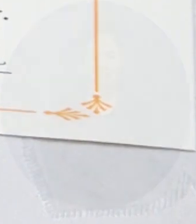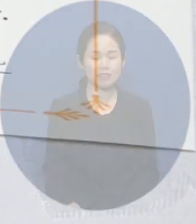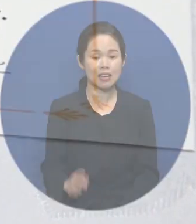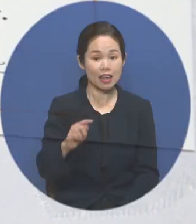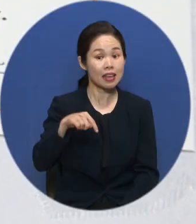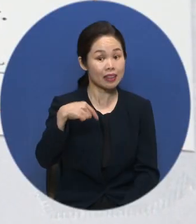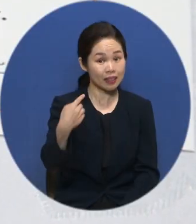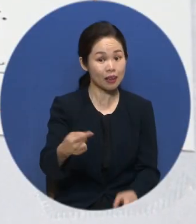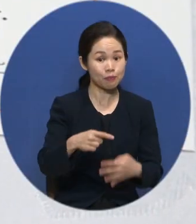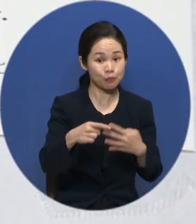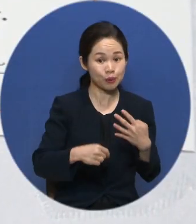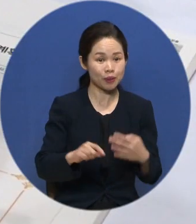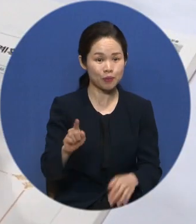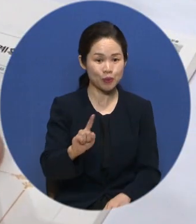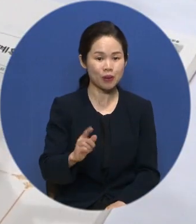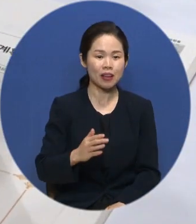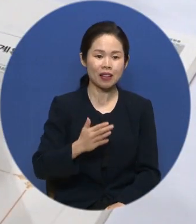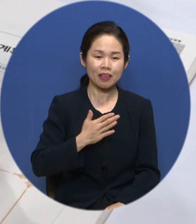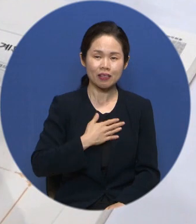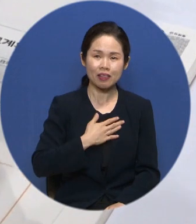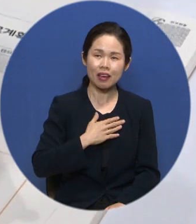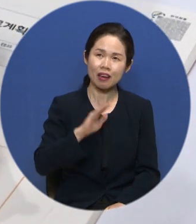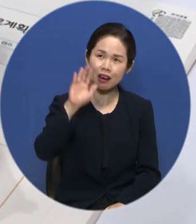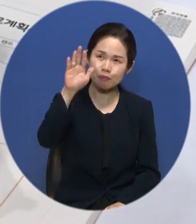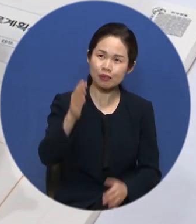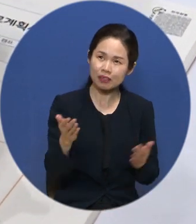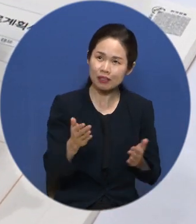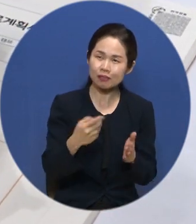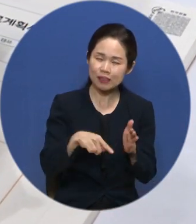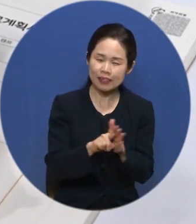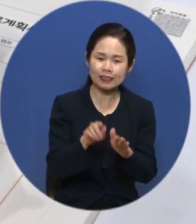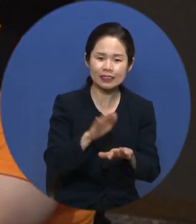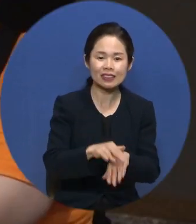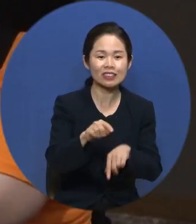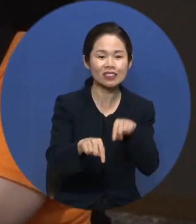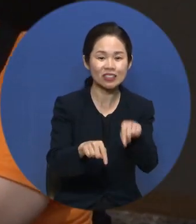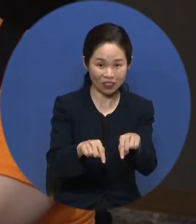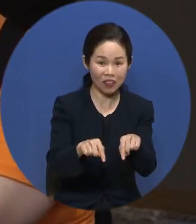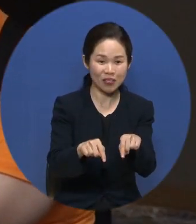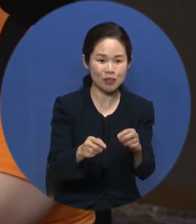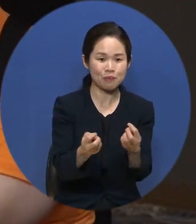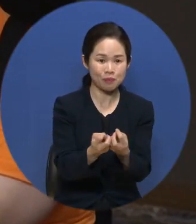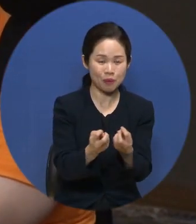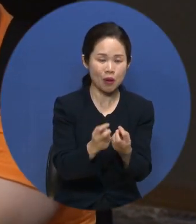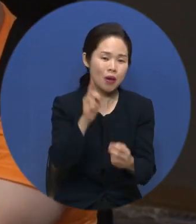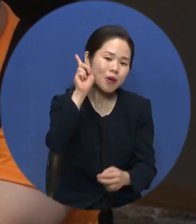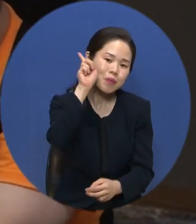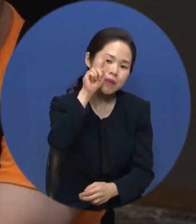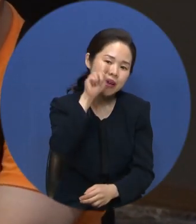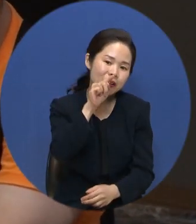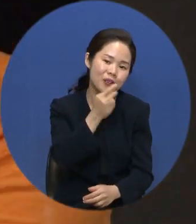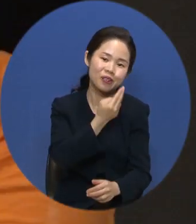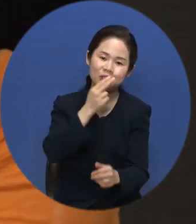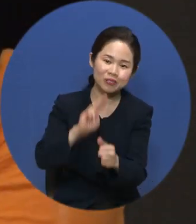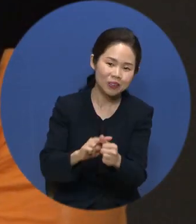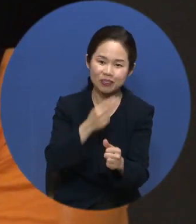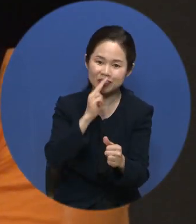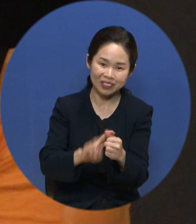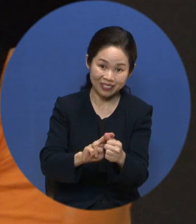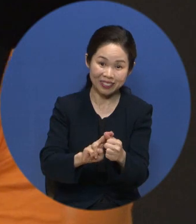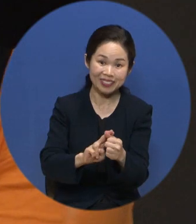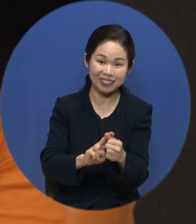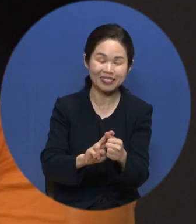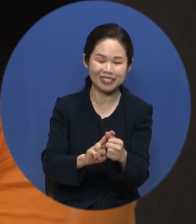이어지는 프로그램은 자신의 진로 실천 계획을 만드는 시간, 매일매일 무한도전인데요. 멘티